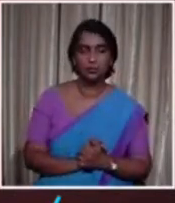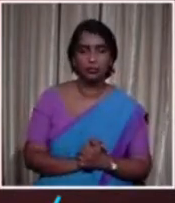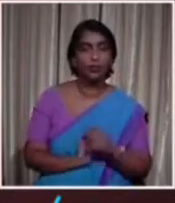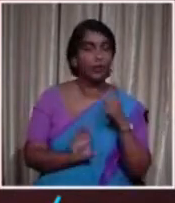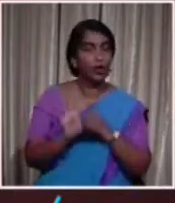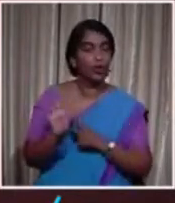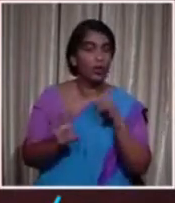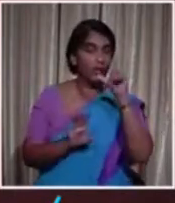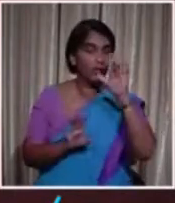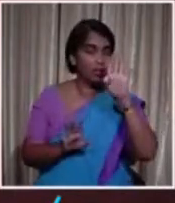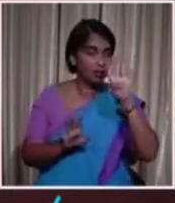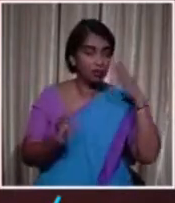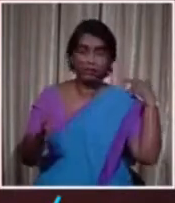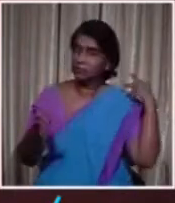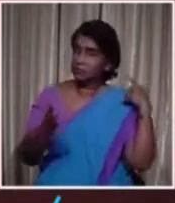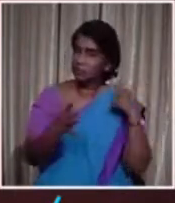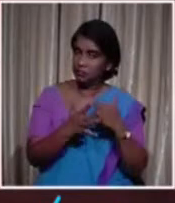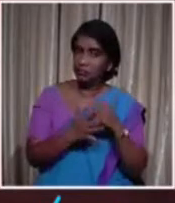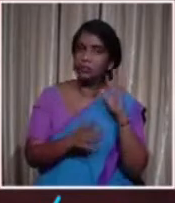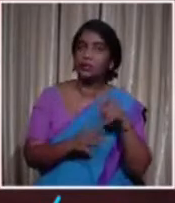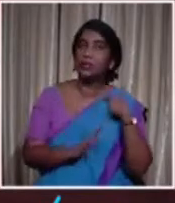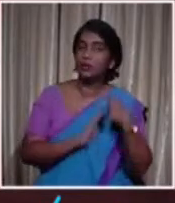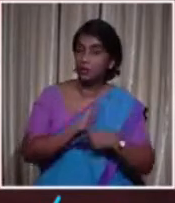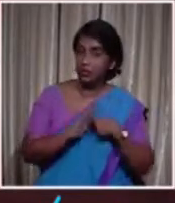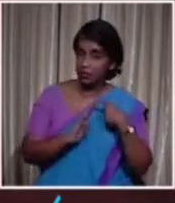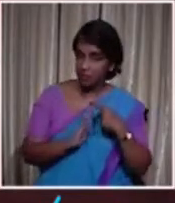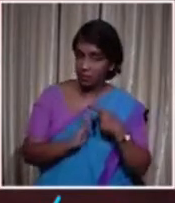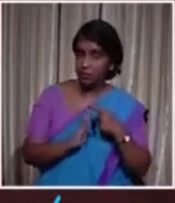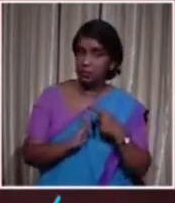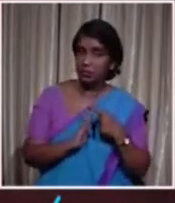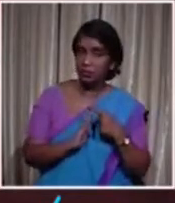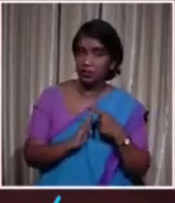අවුරුදු 74ක් යනකොට මේ රටේ